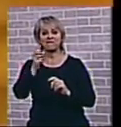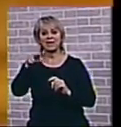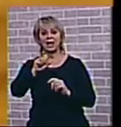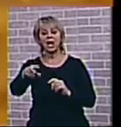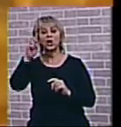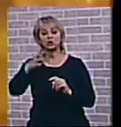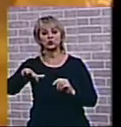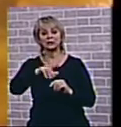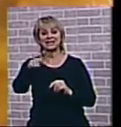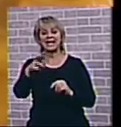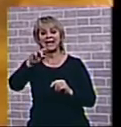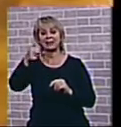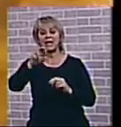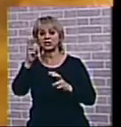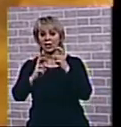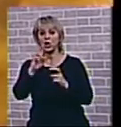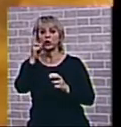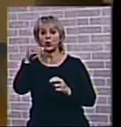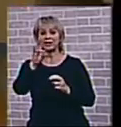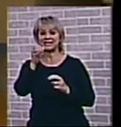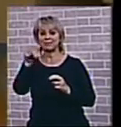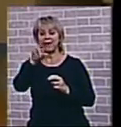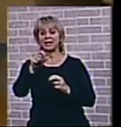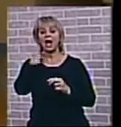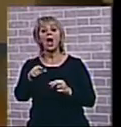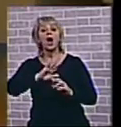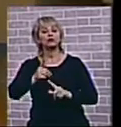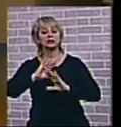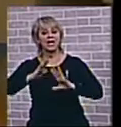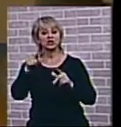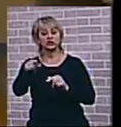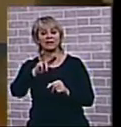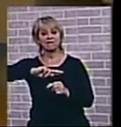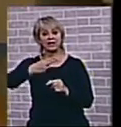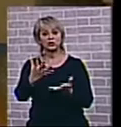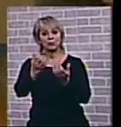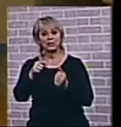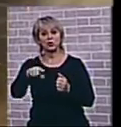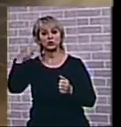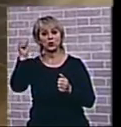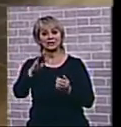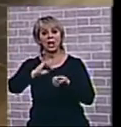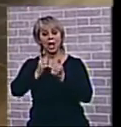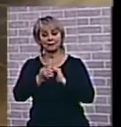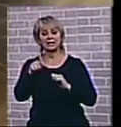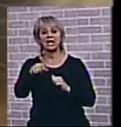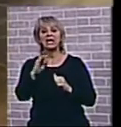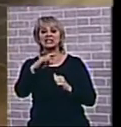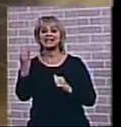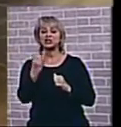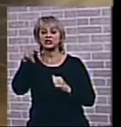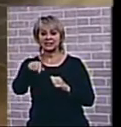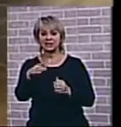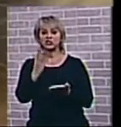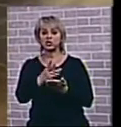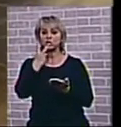на государственной янтарной мануфактуре Кёнигсберга. А вот и весьма неожиданные варианты применения солнечного камня. Из интересного